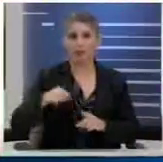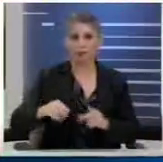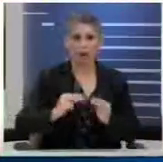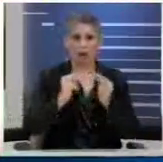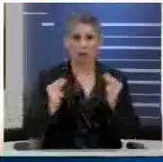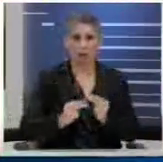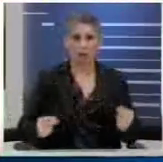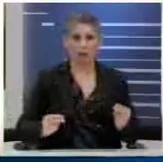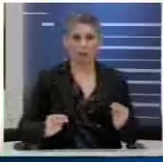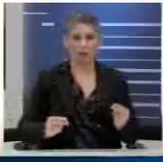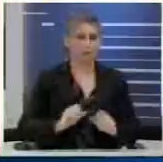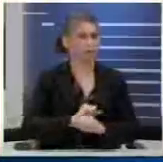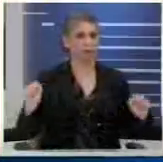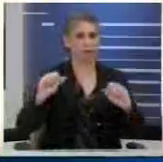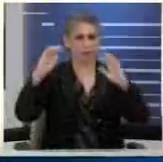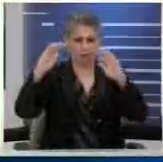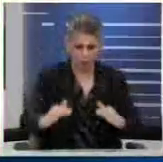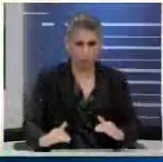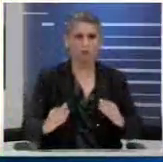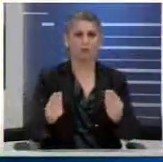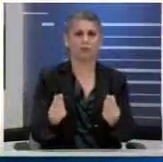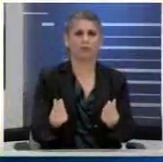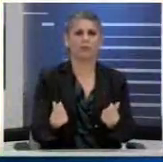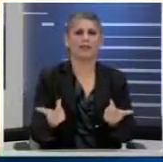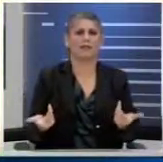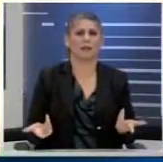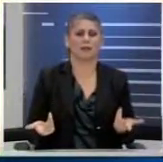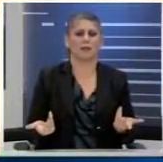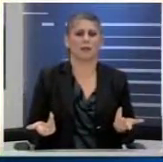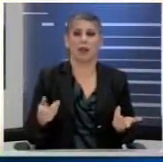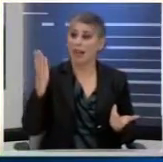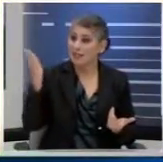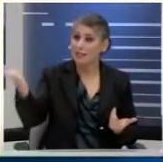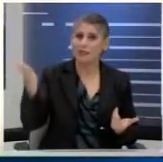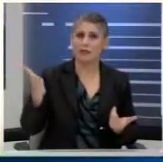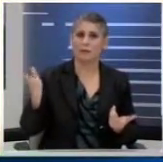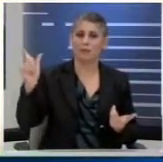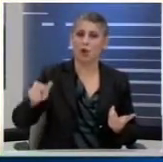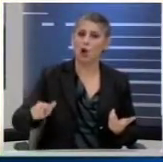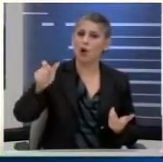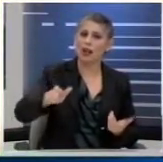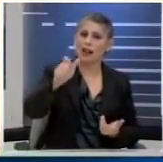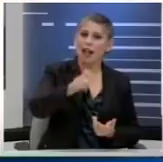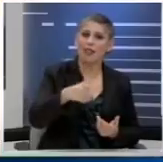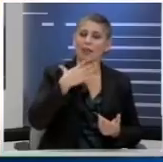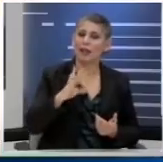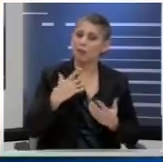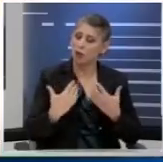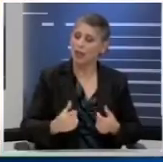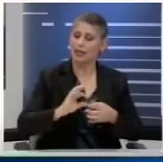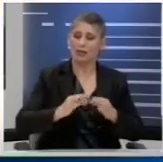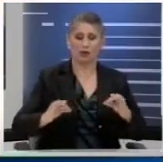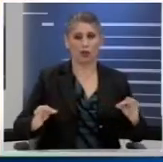προκαλώντας την απότομη υποβάθμιση των υπηρεσιών. Εσείς ήσαστε. Ο καθένας έχει λοιπόν την ιστορία